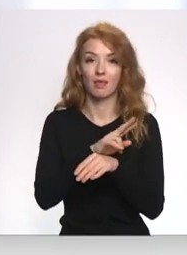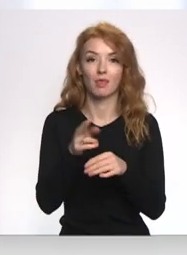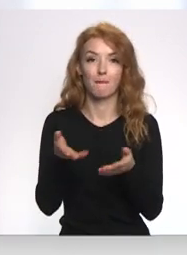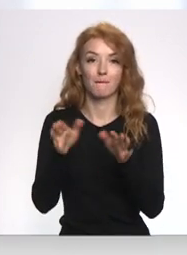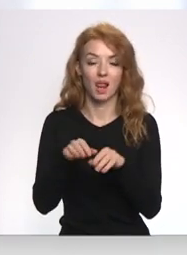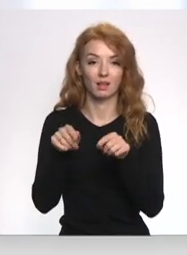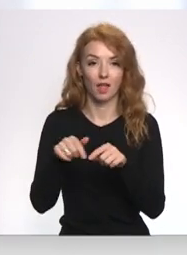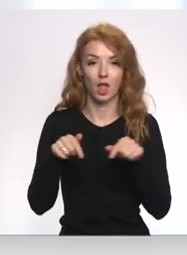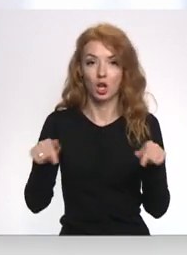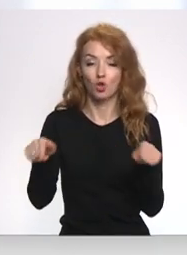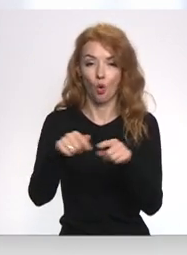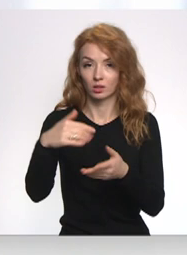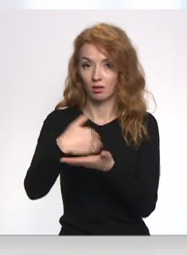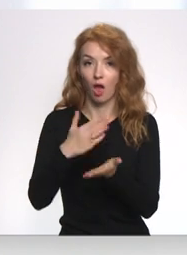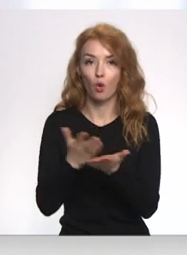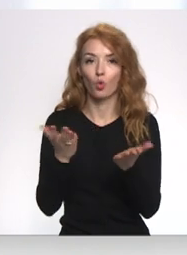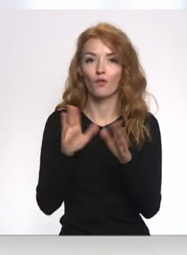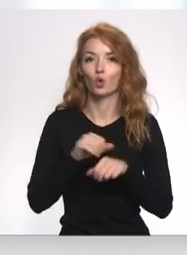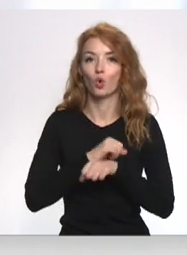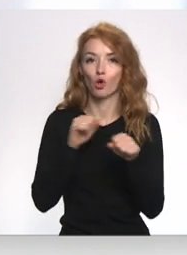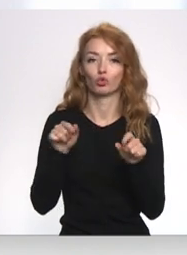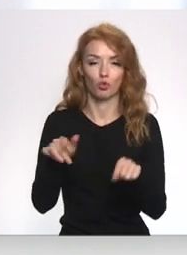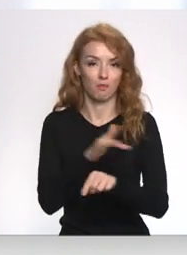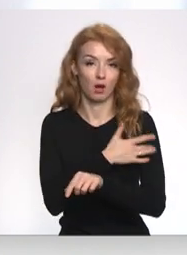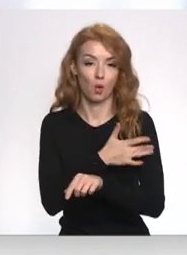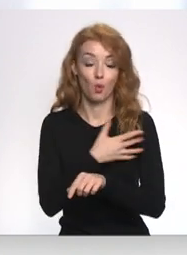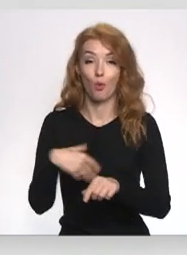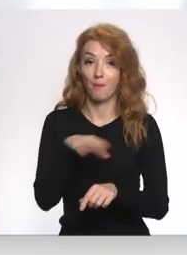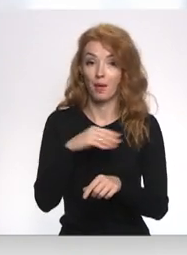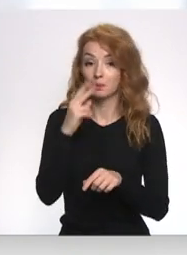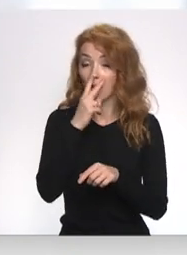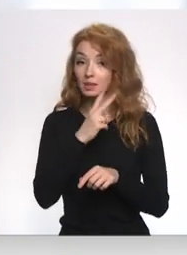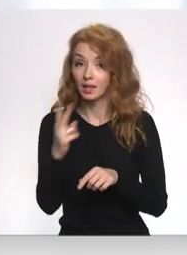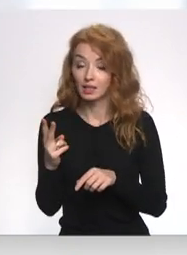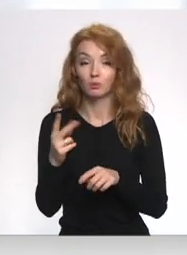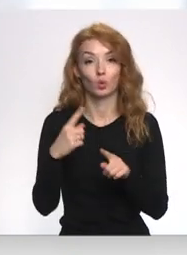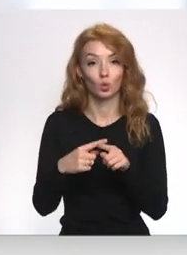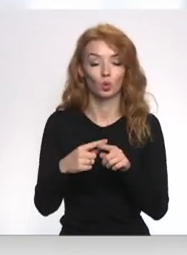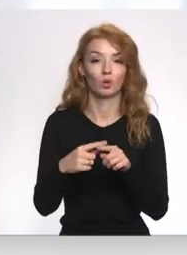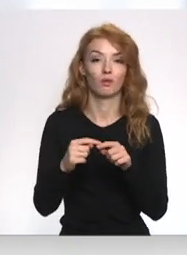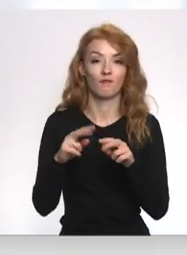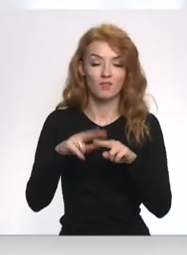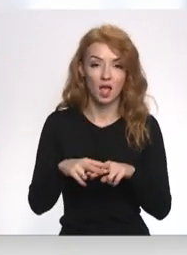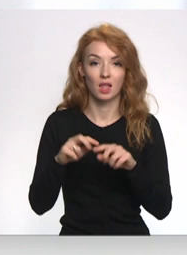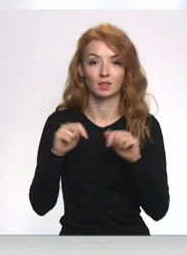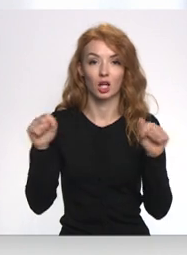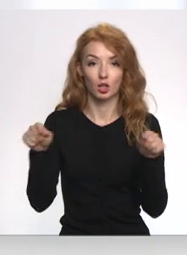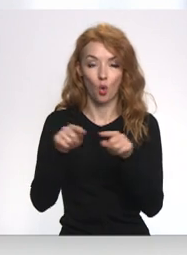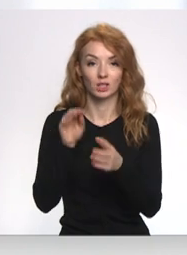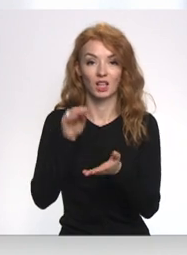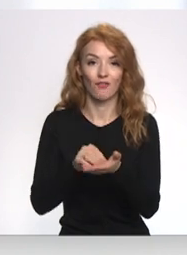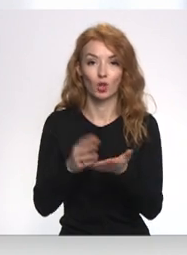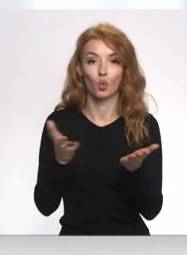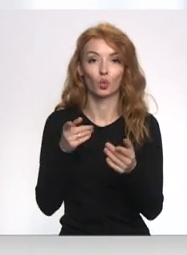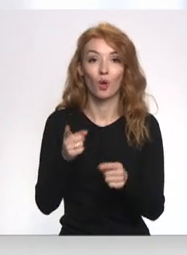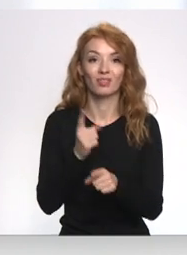teritorijas daļa, kur šo pakalpojumu var nodrošināt. Tas ir tas, ko mēs paskatīsimies. Vietas vai teritorijas definēšana, kur to